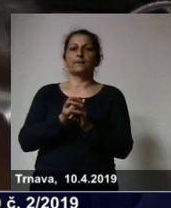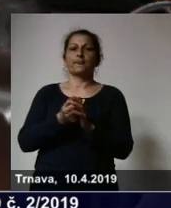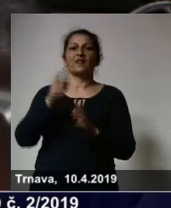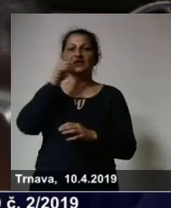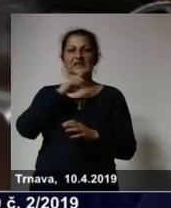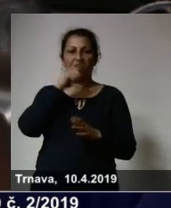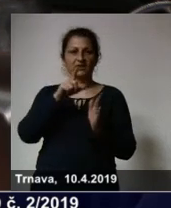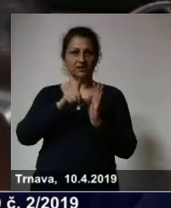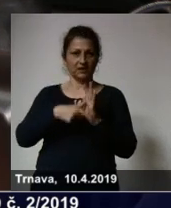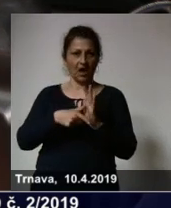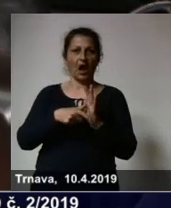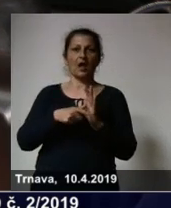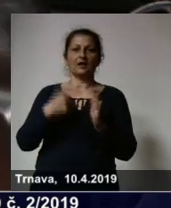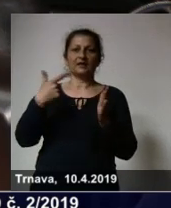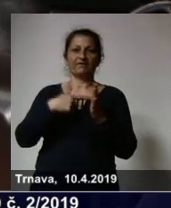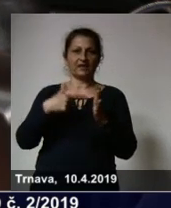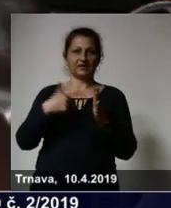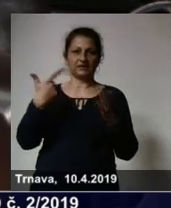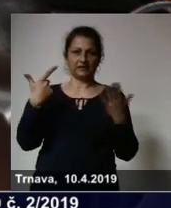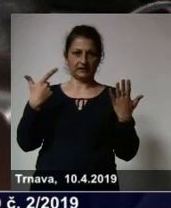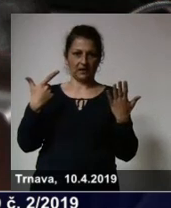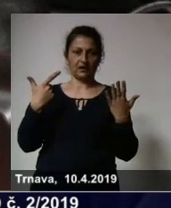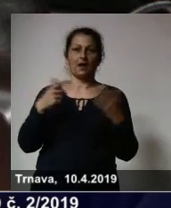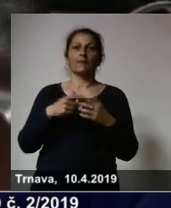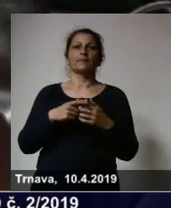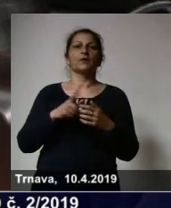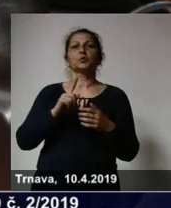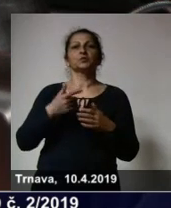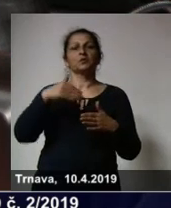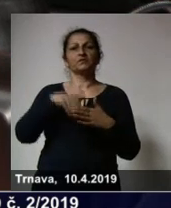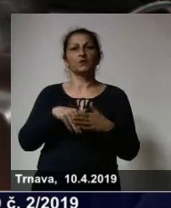Trnavského samosprávneho kraja z 2007 roku a jedná sa o